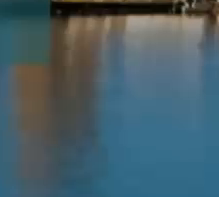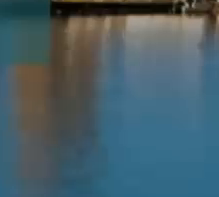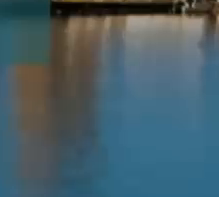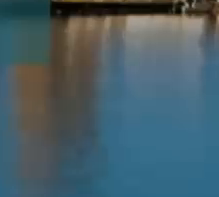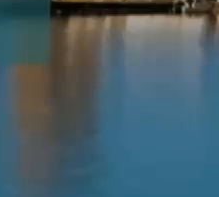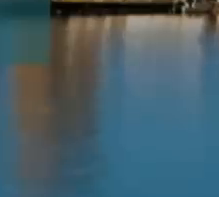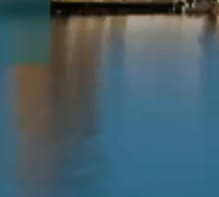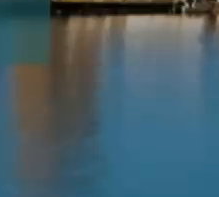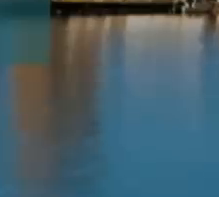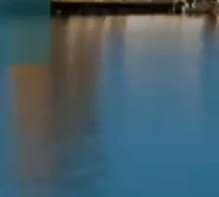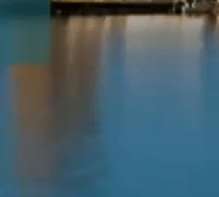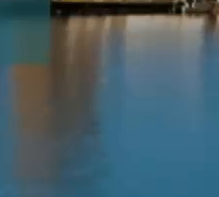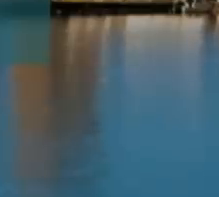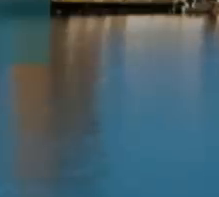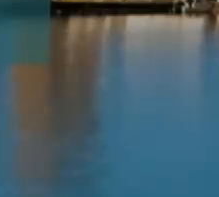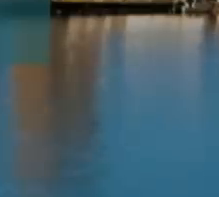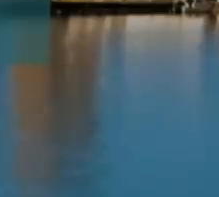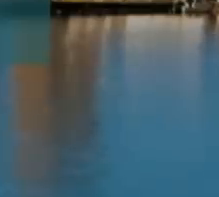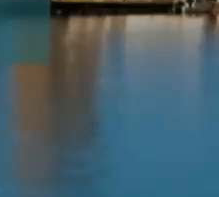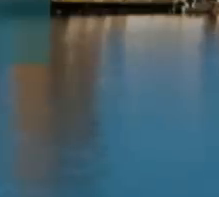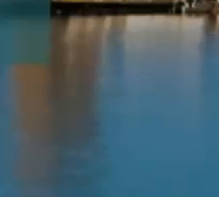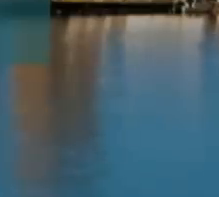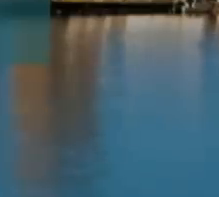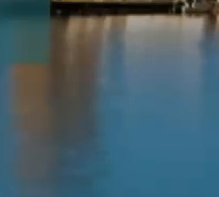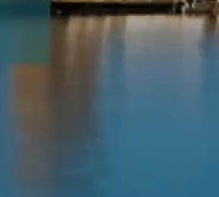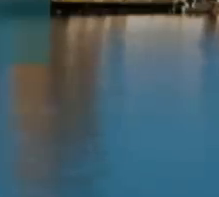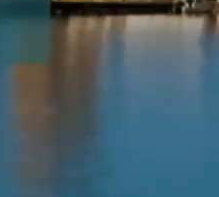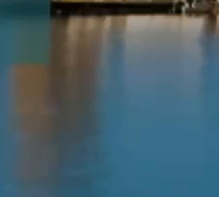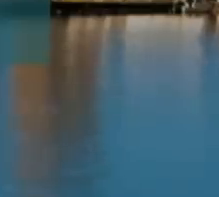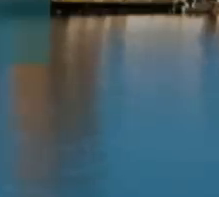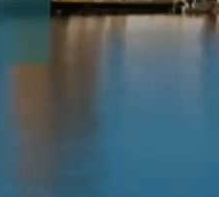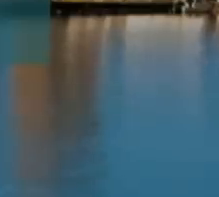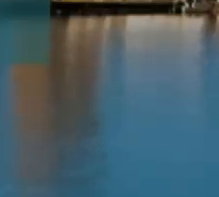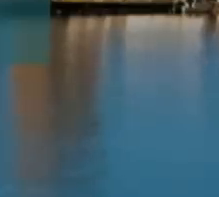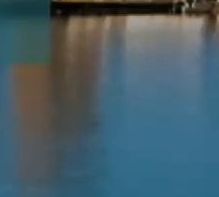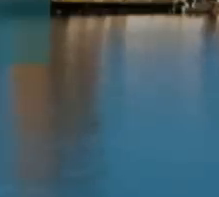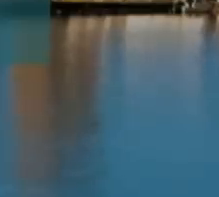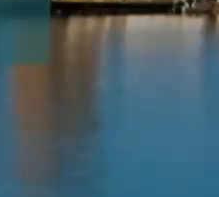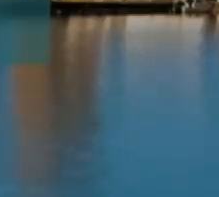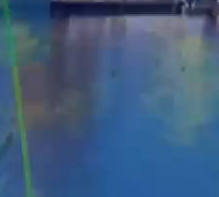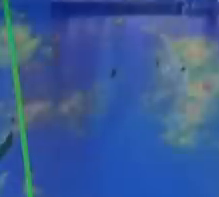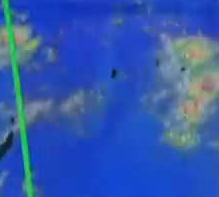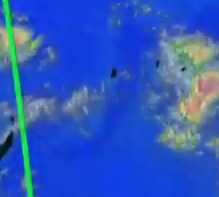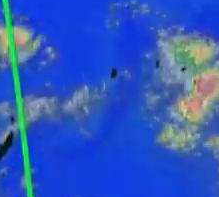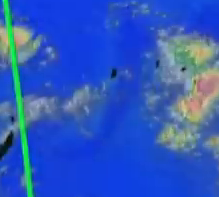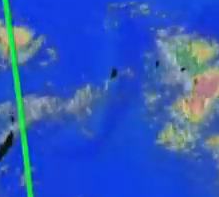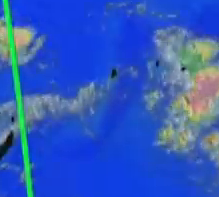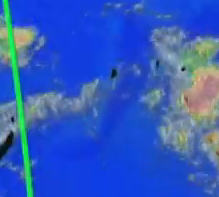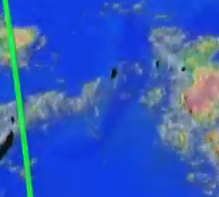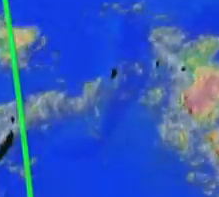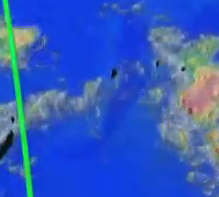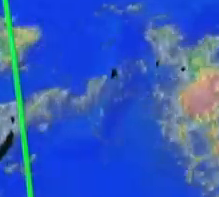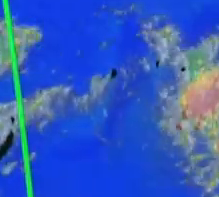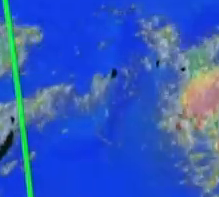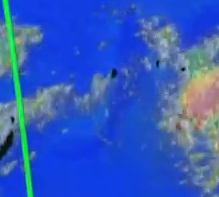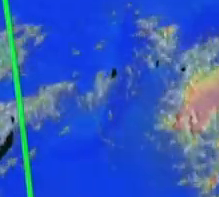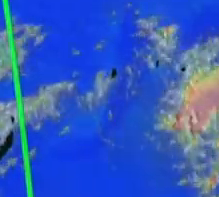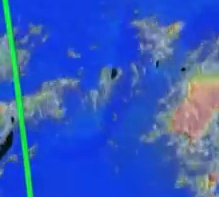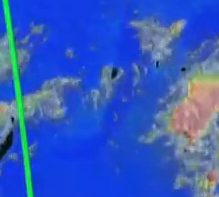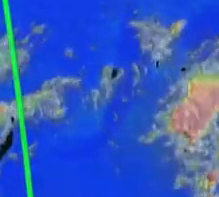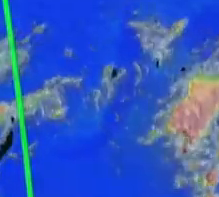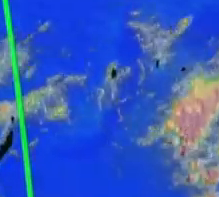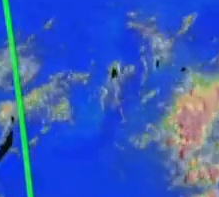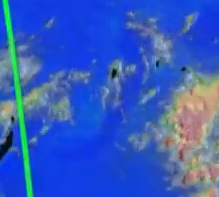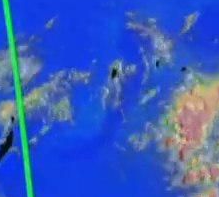Kapamilya, huwag pa rin kalimutan ang madalas na pag-inom ng tubig at ang pag-iwas sa pagkabilad sa araw. Yan ang update sa ligay ng panahon. Ako po si Ariel